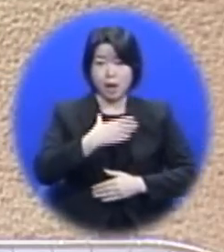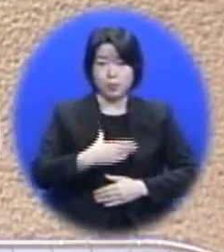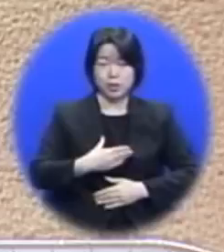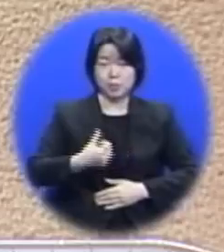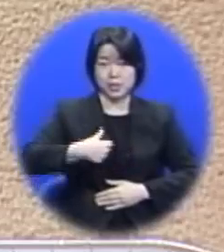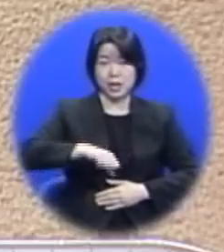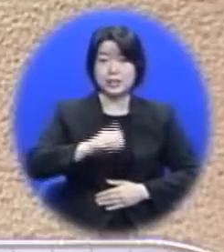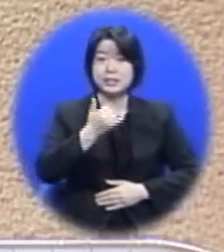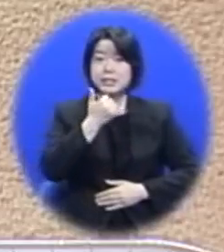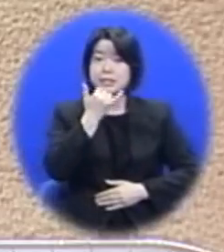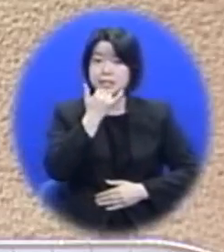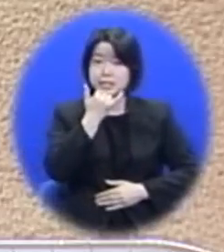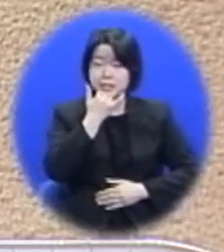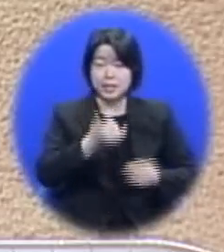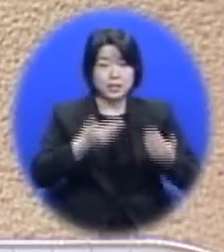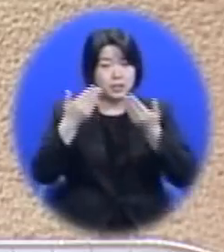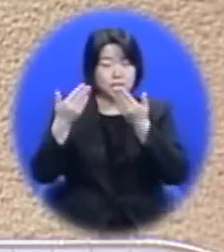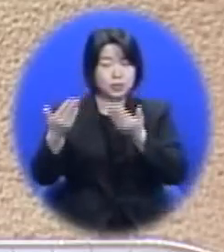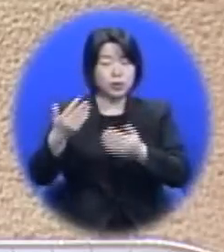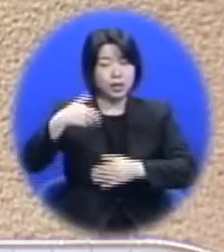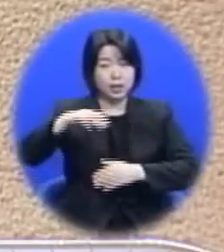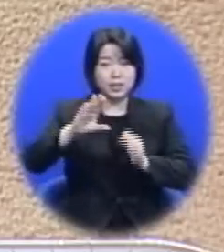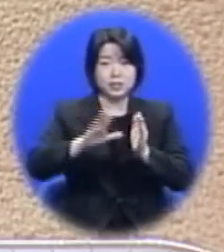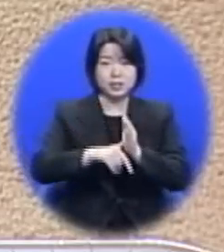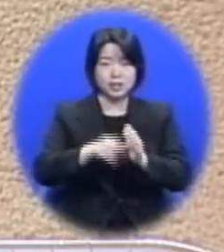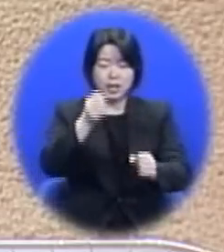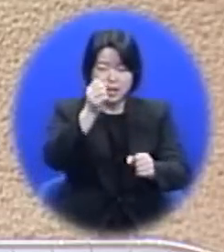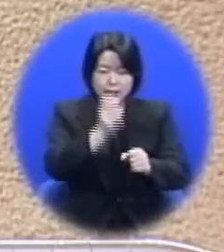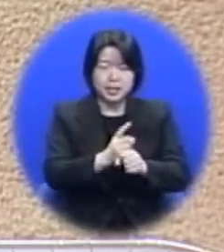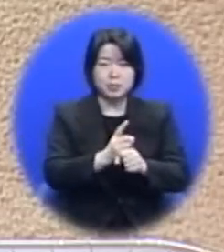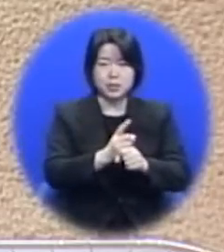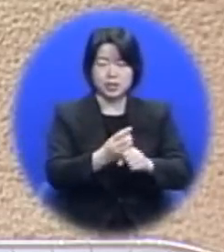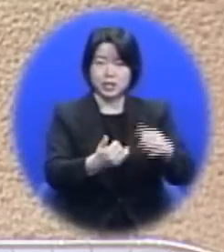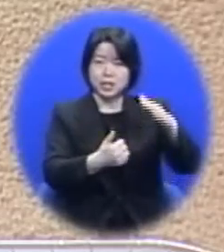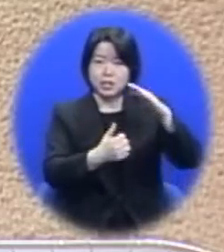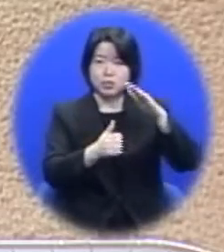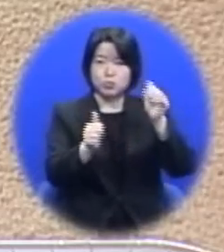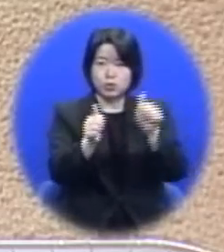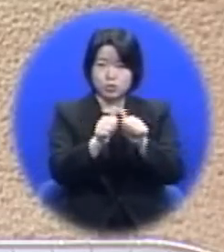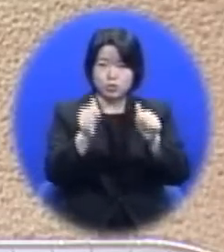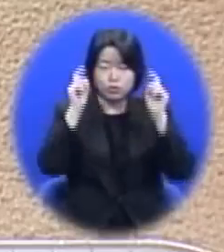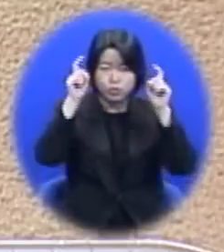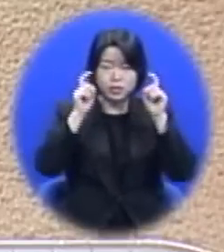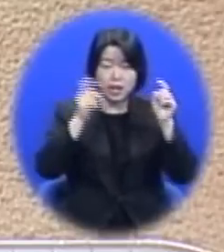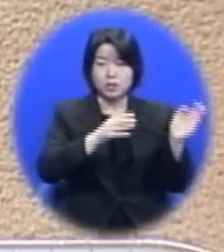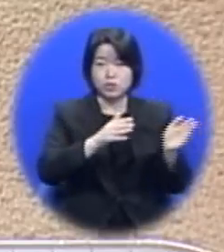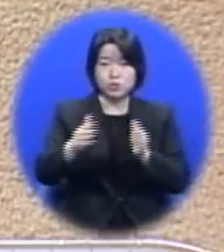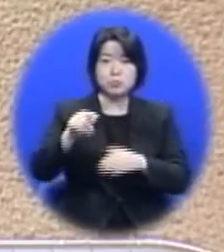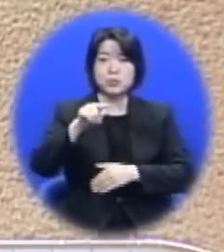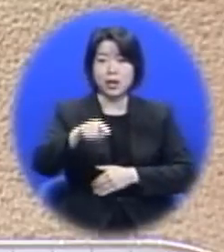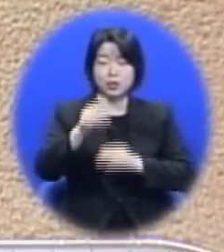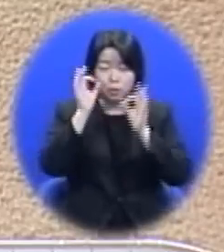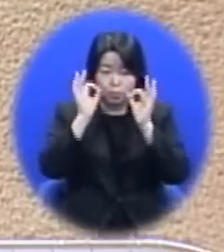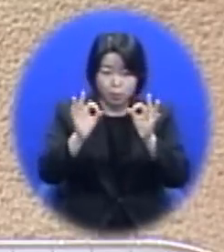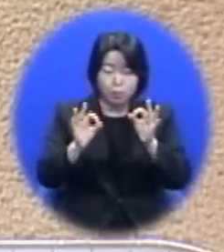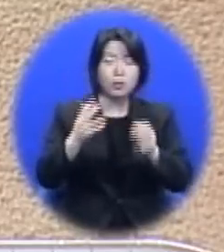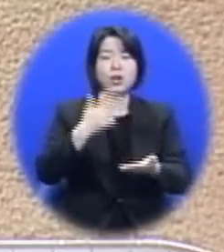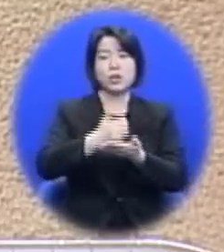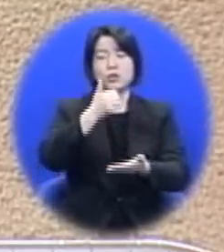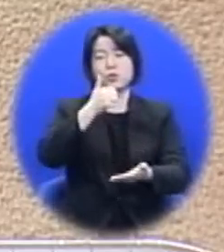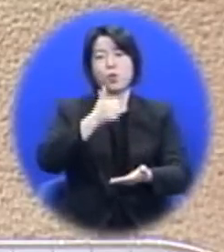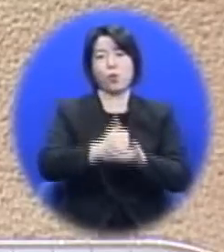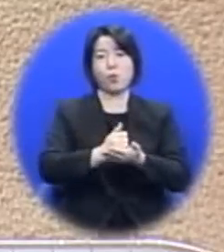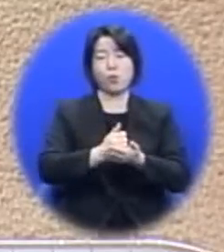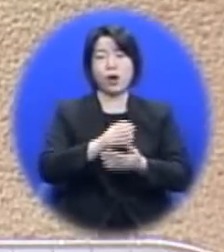바치려고 갔을 때 하나님이 이미 제물 순양을 준비해 놓으셨던 것을 보고 여호와 이레라고 했습니다.